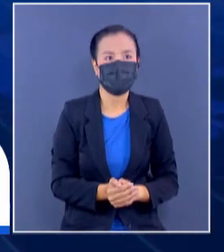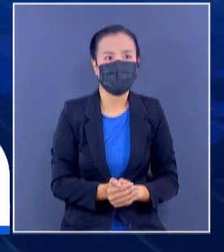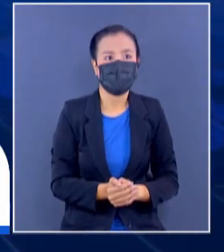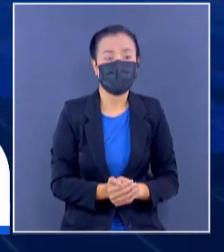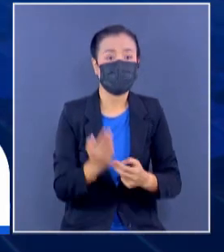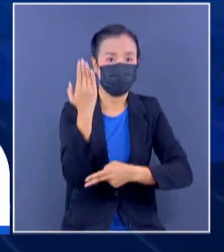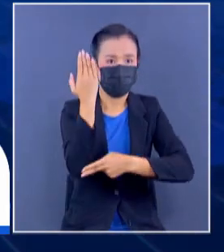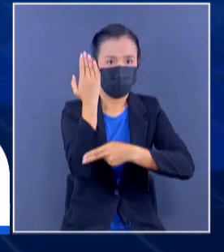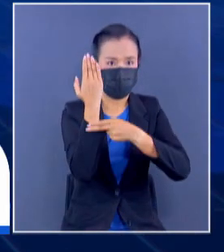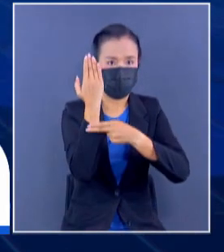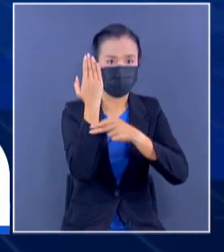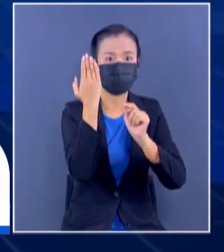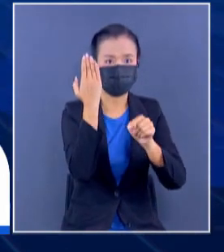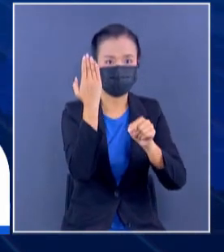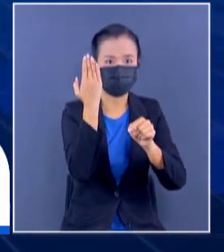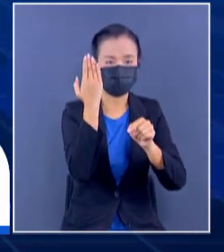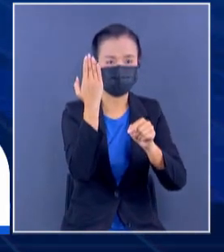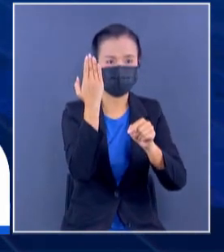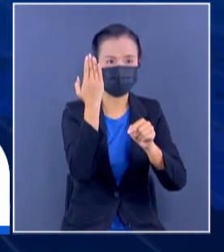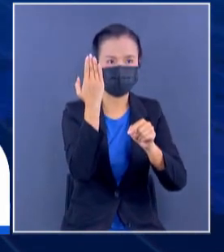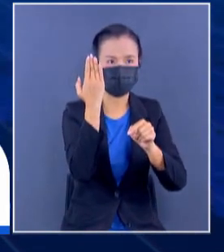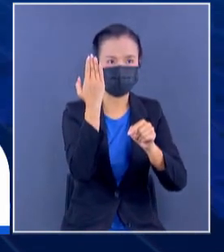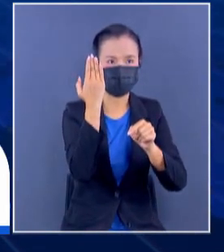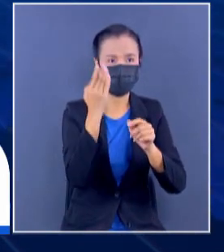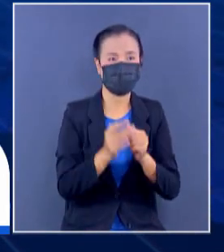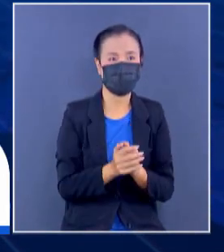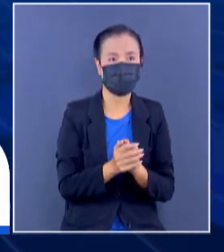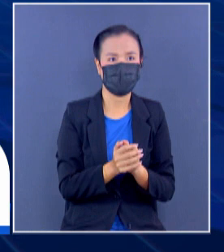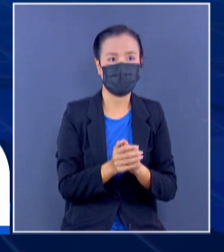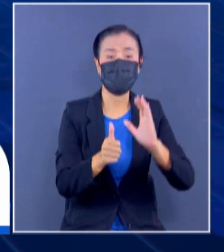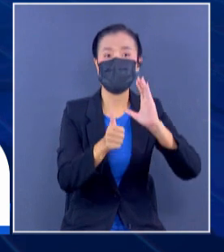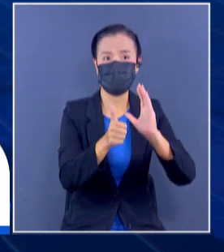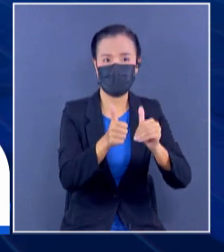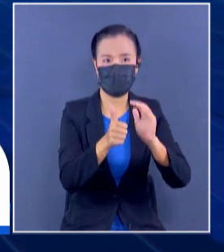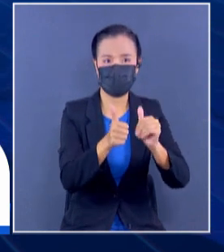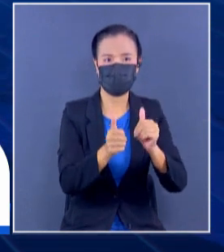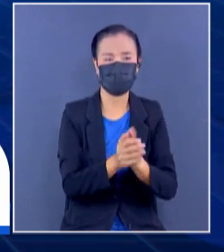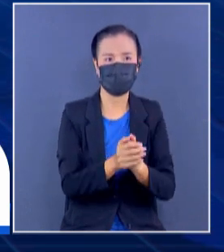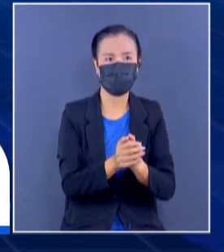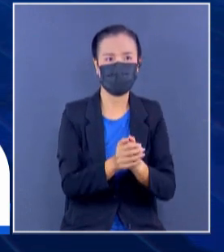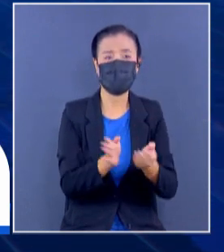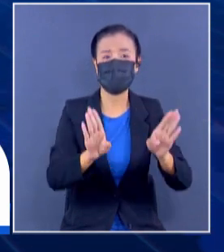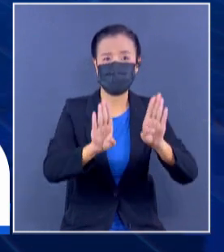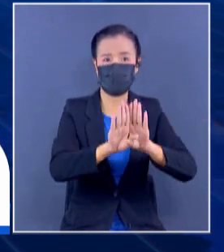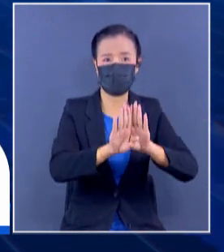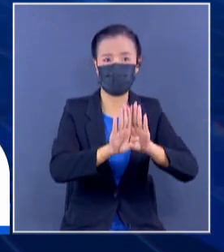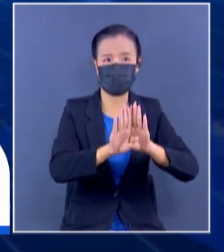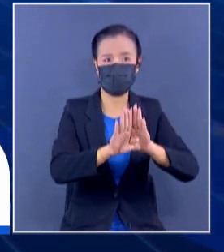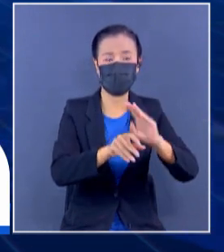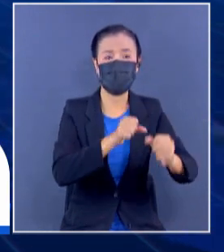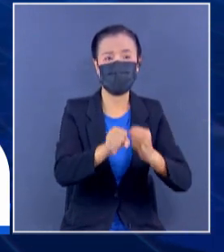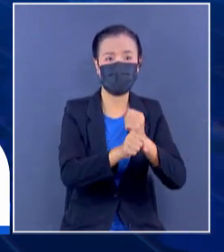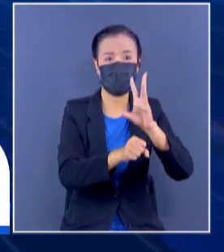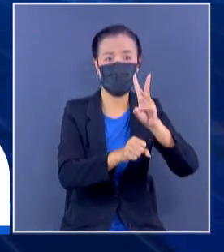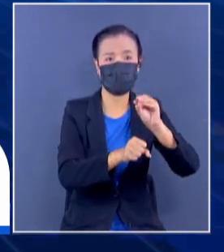งแรมที่ถูกอ้างชื่อตั้งอยู่ในตำบลมาบแคอำเภอเมืองนครปฐมปิดกิจการไปแล้วตั้งแต่ต้นปีปั